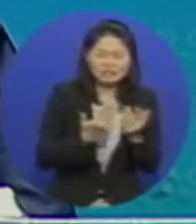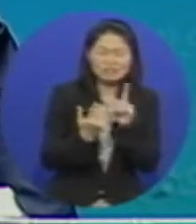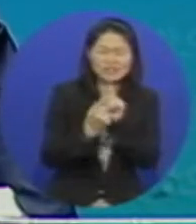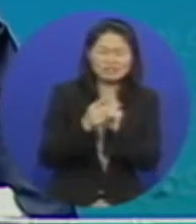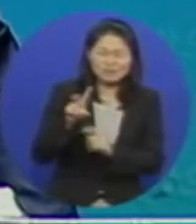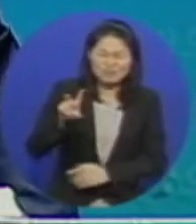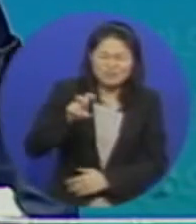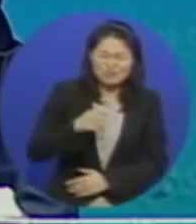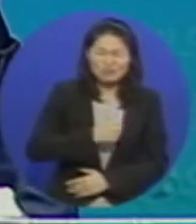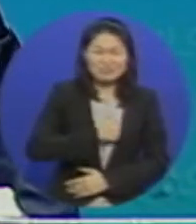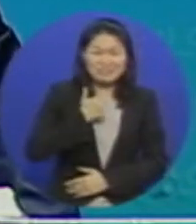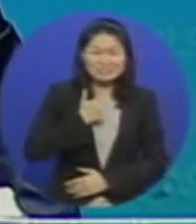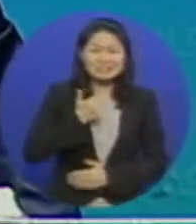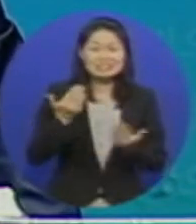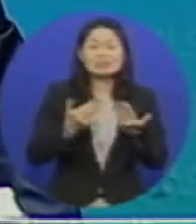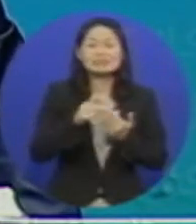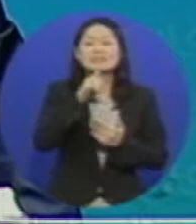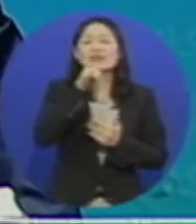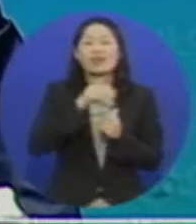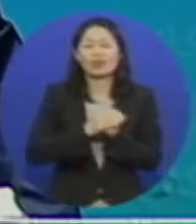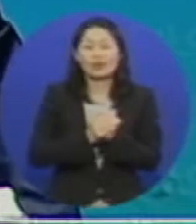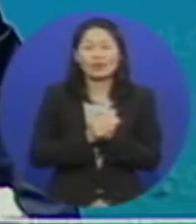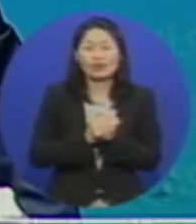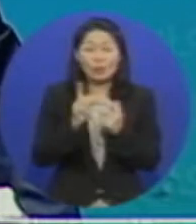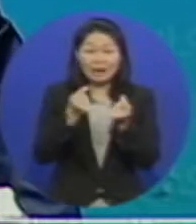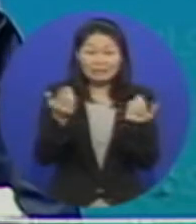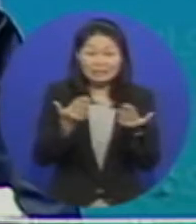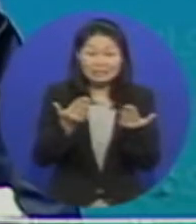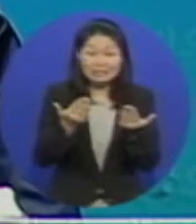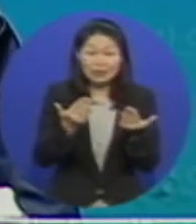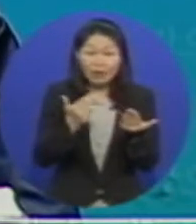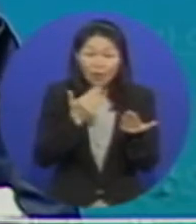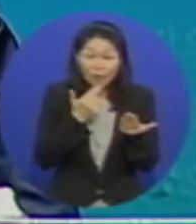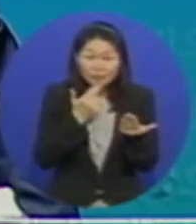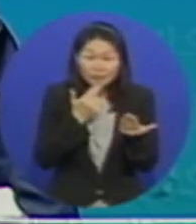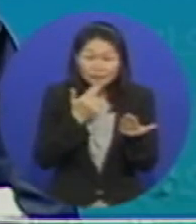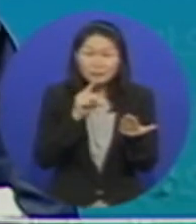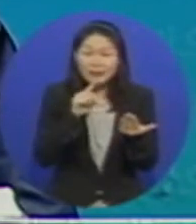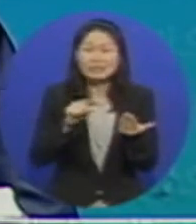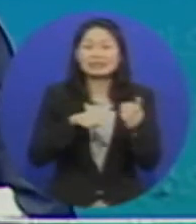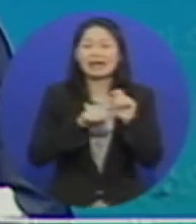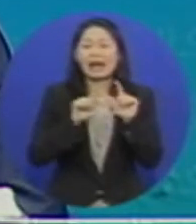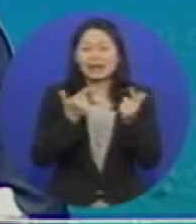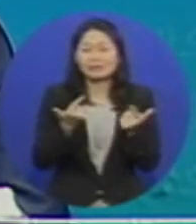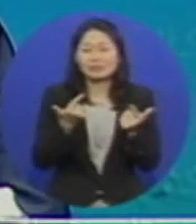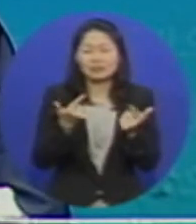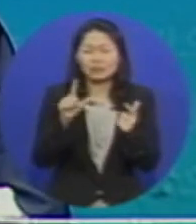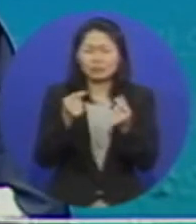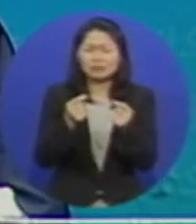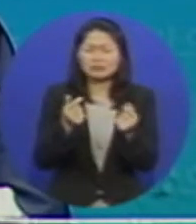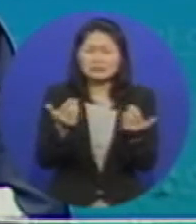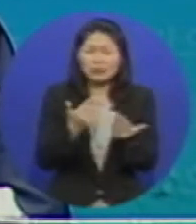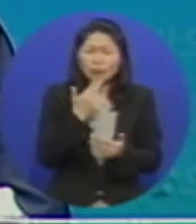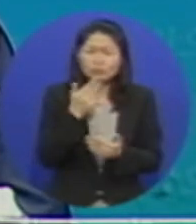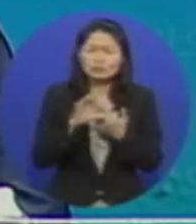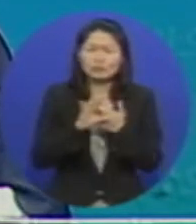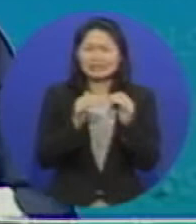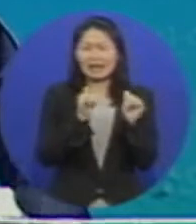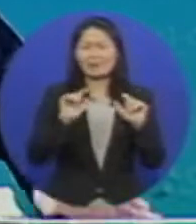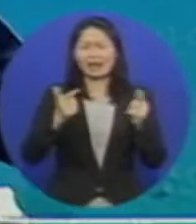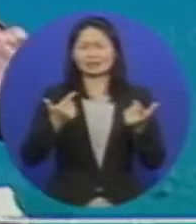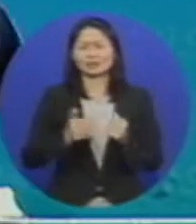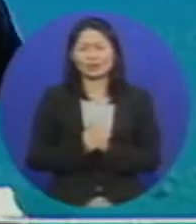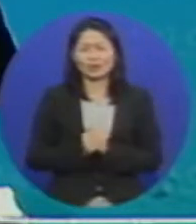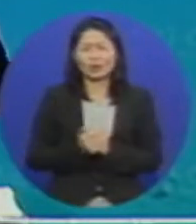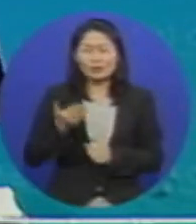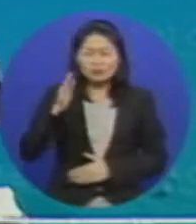죽겠고 화도 나고 이런 일이 있어요 그런 일도 없어 라는 말은 아니에요 그러면 사람도 아니죠 그러나